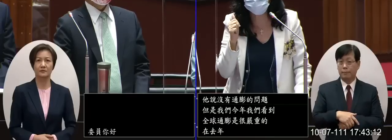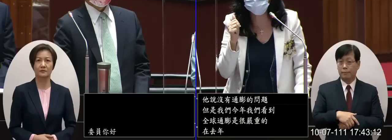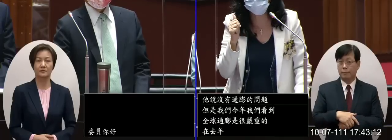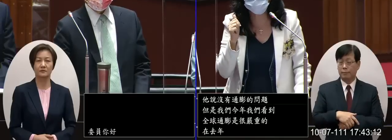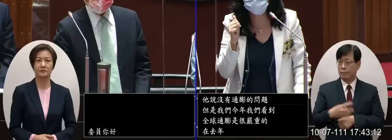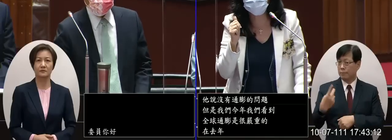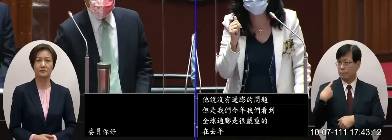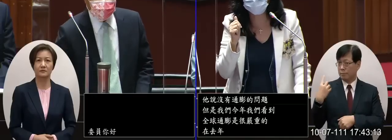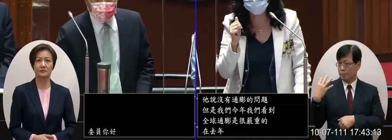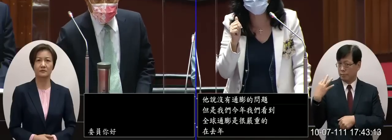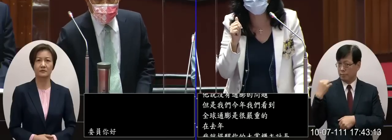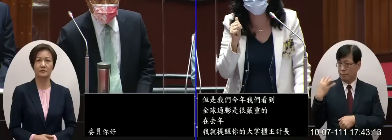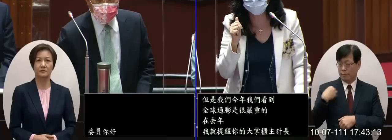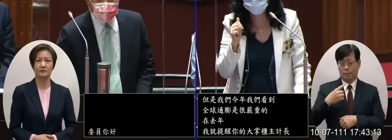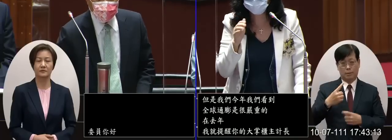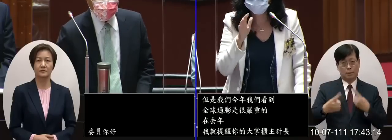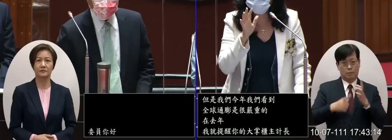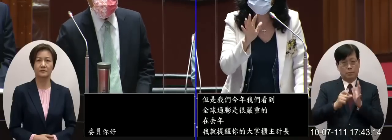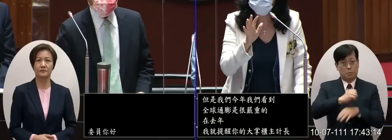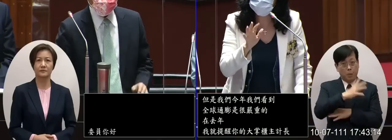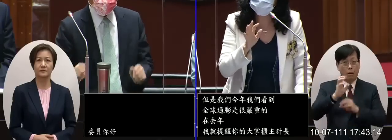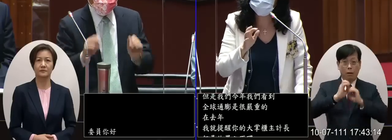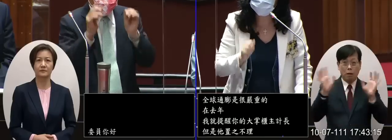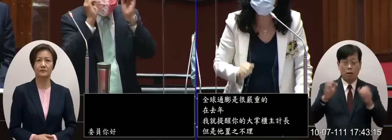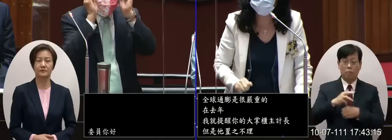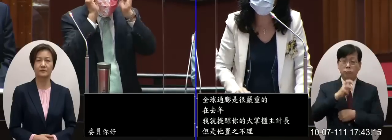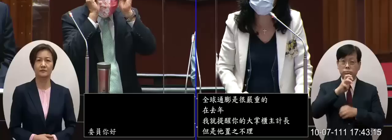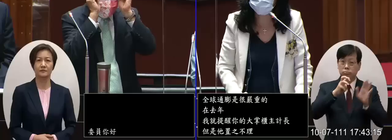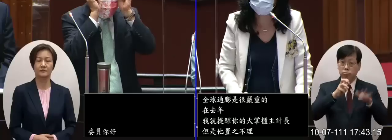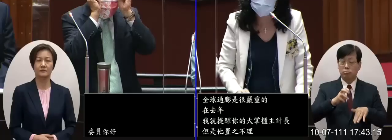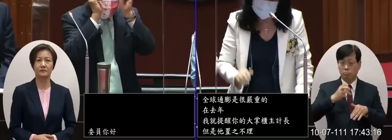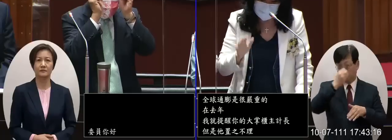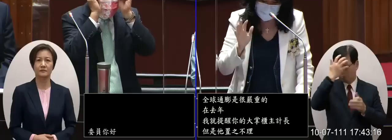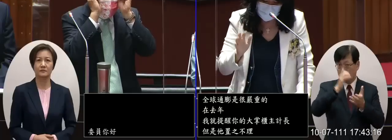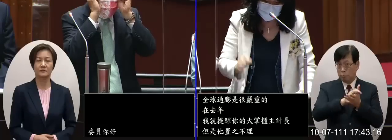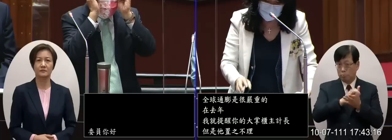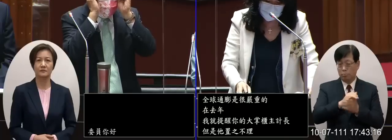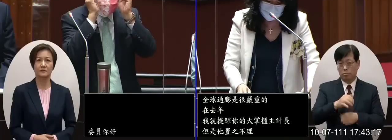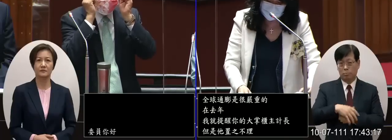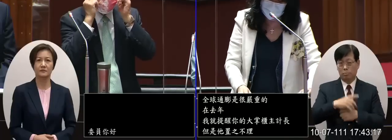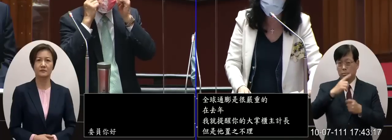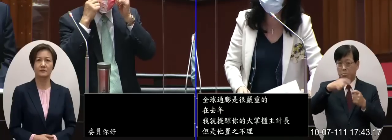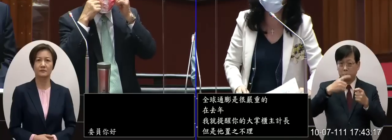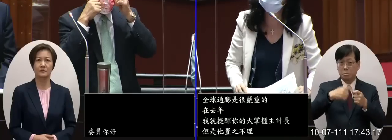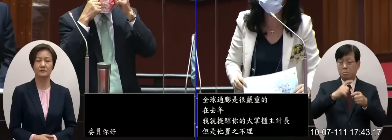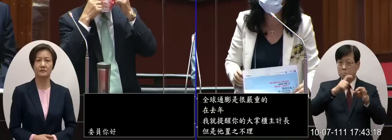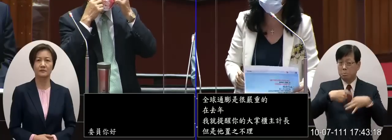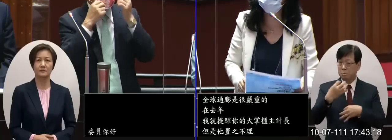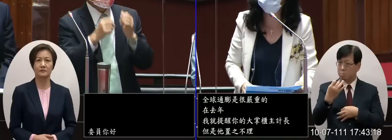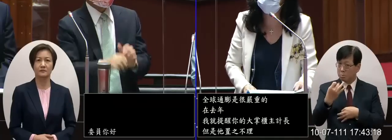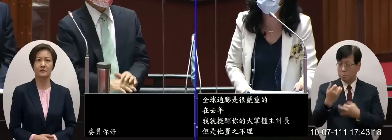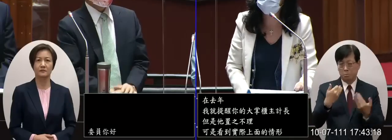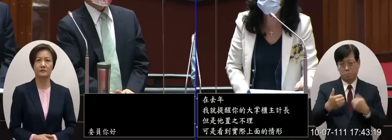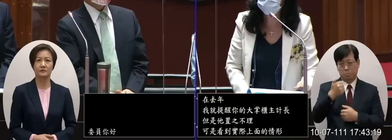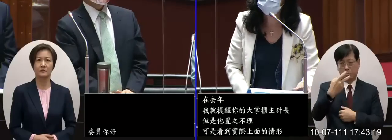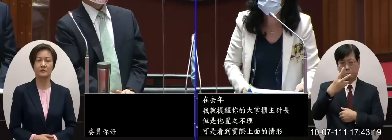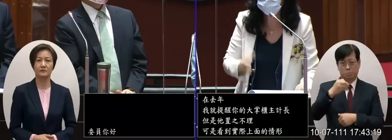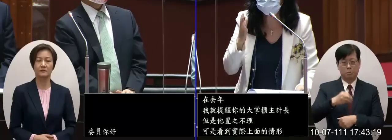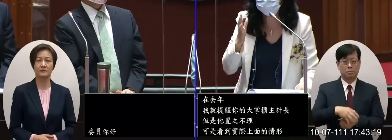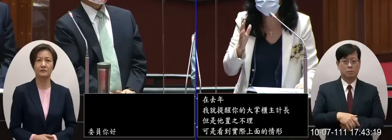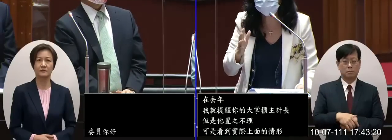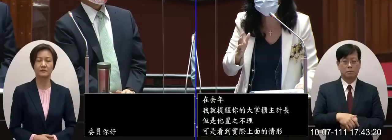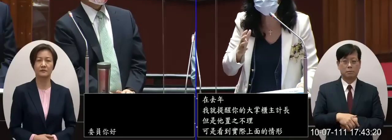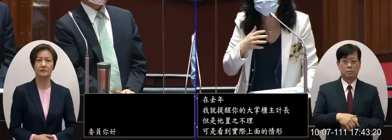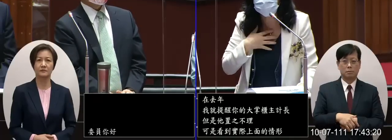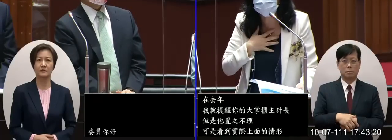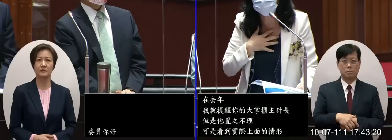前两天自由时报他报道说，30岁以下的青年呐，这个年均所得呢大概有52万，